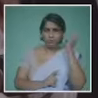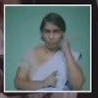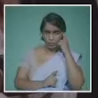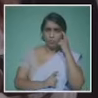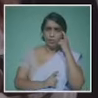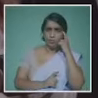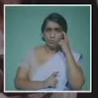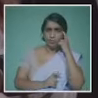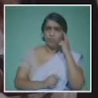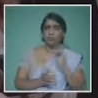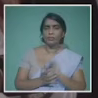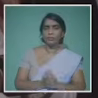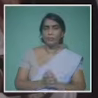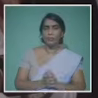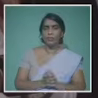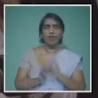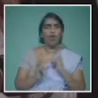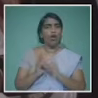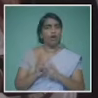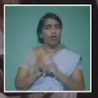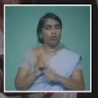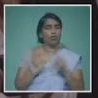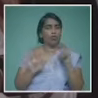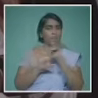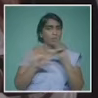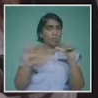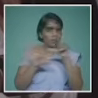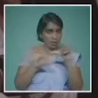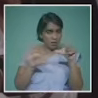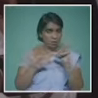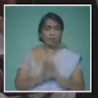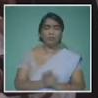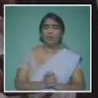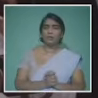හිතන්නේ. ඔක්තෝබර් 17 වෙනිදා